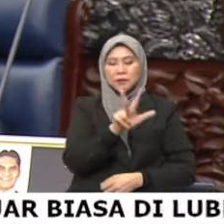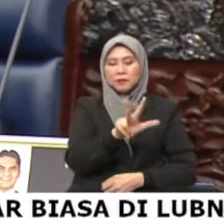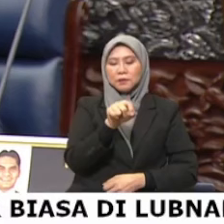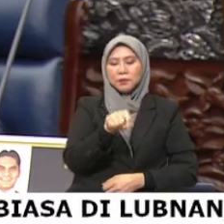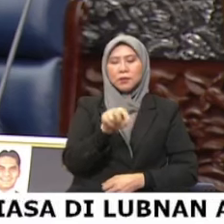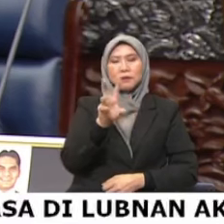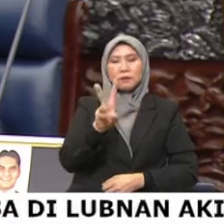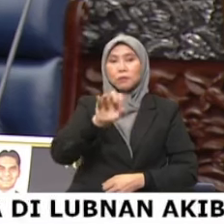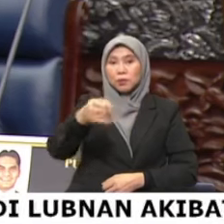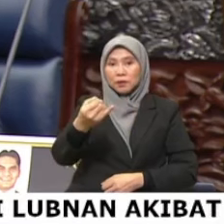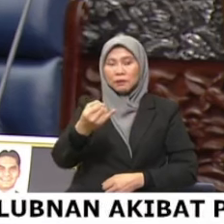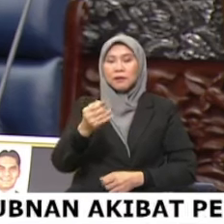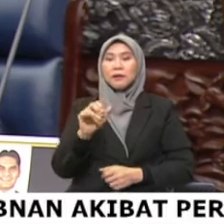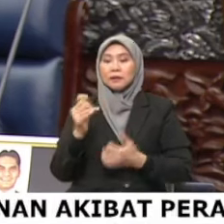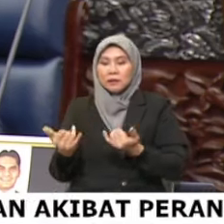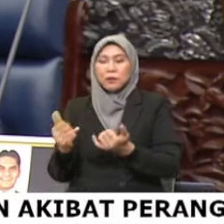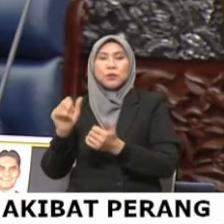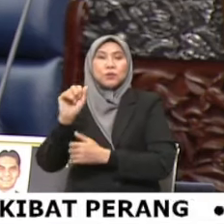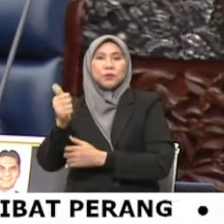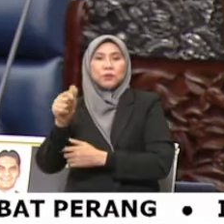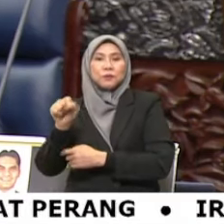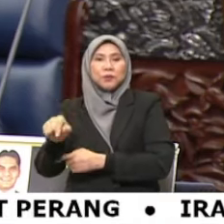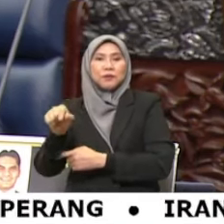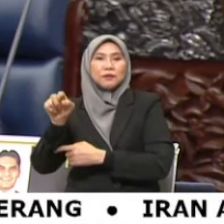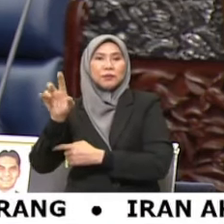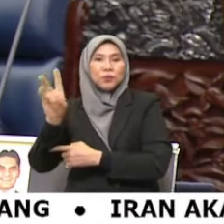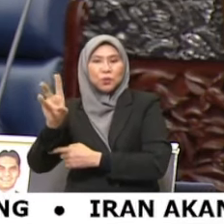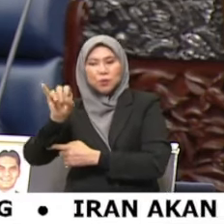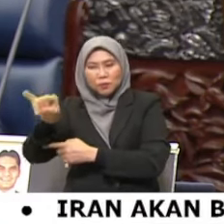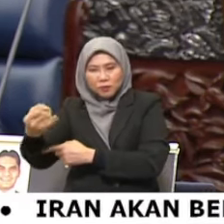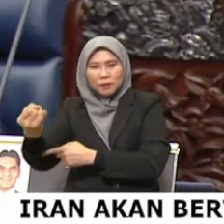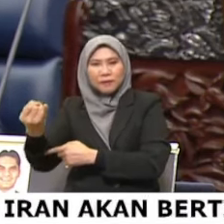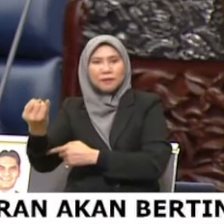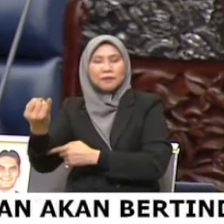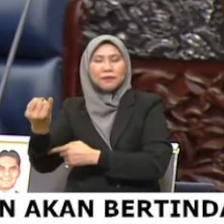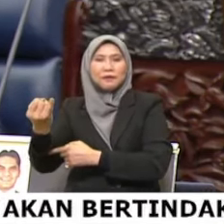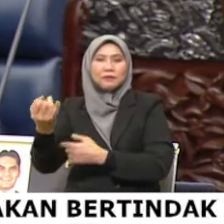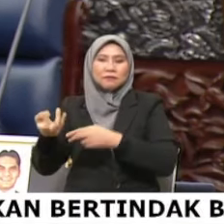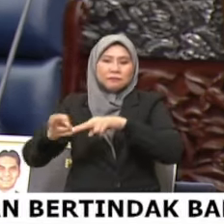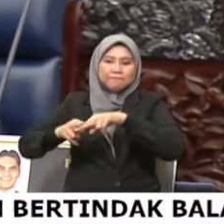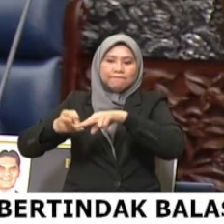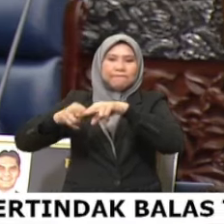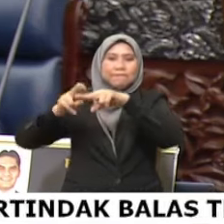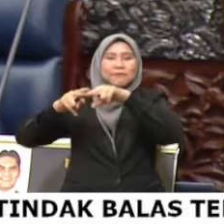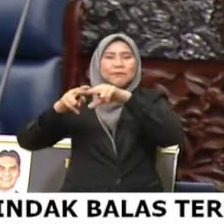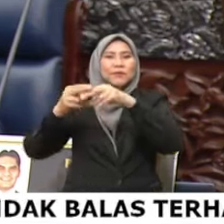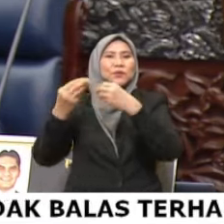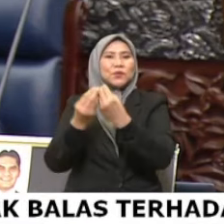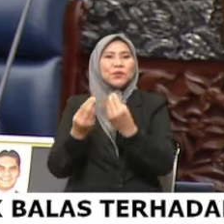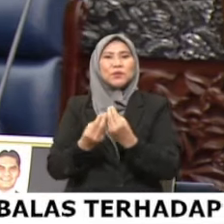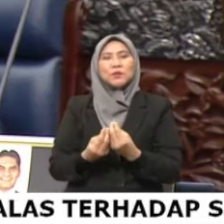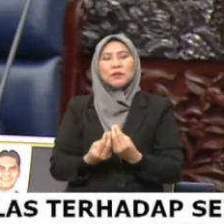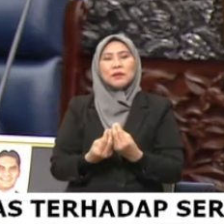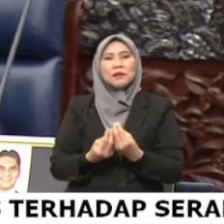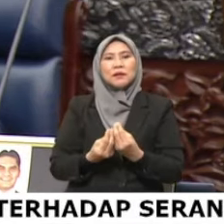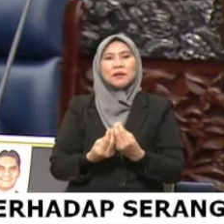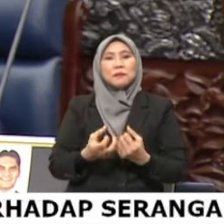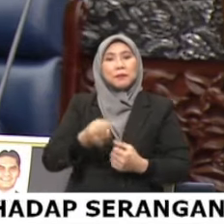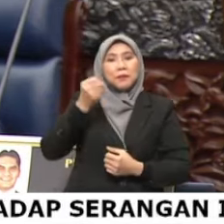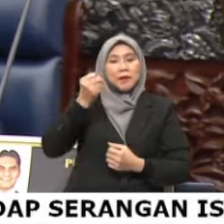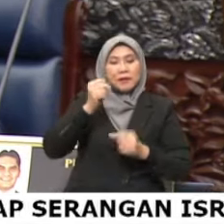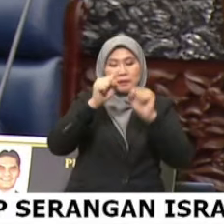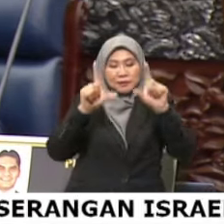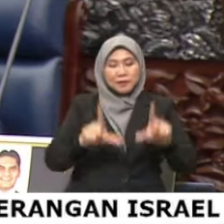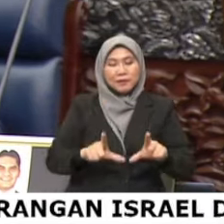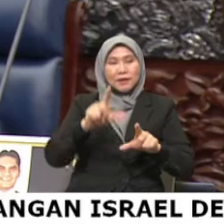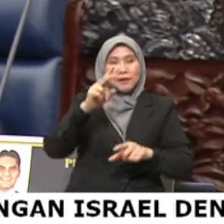juta kepada 10.7 juta dengan peningkatan jumlah pemegang sijil pengesahan halal